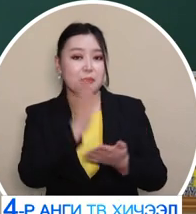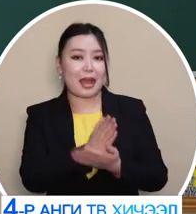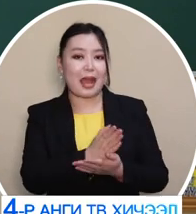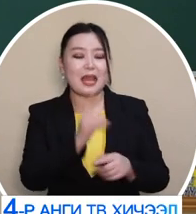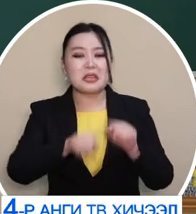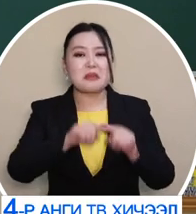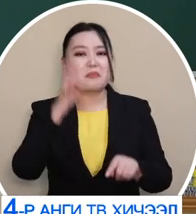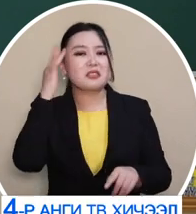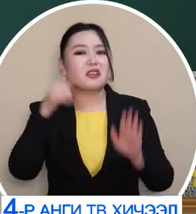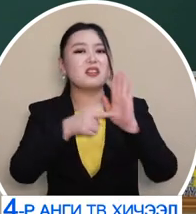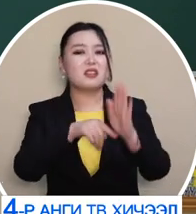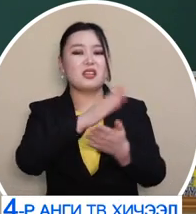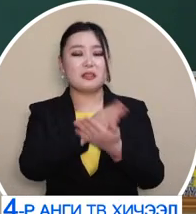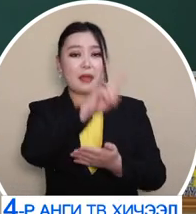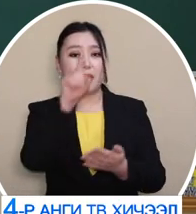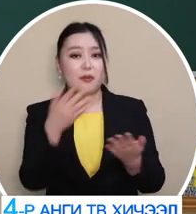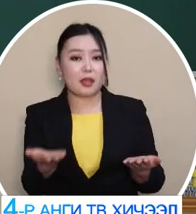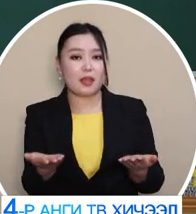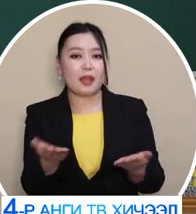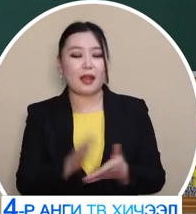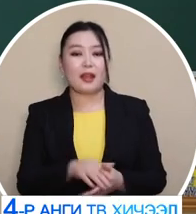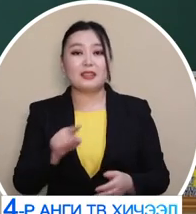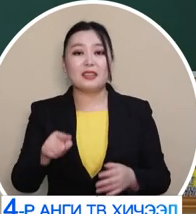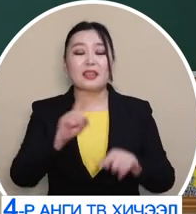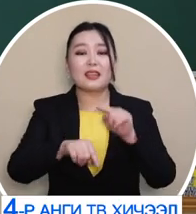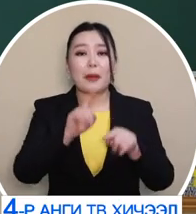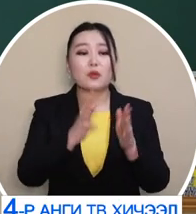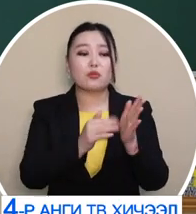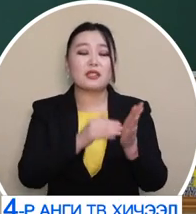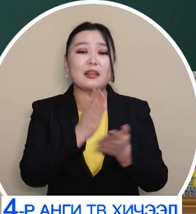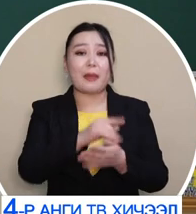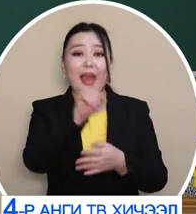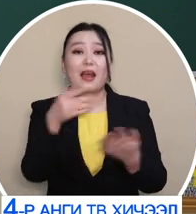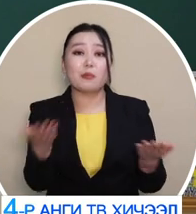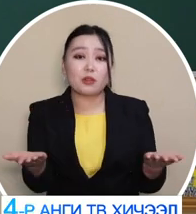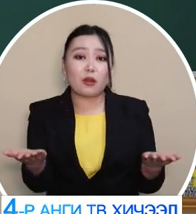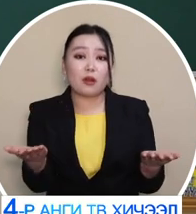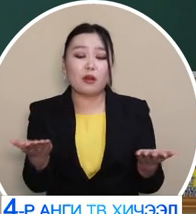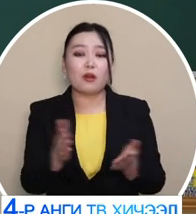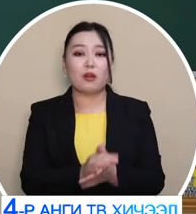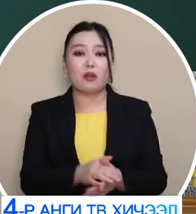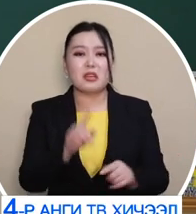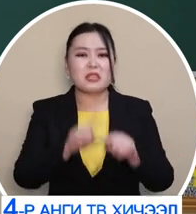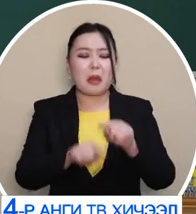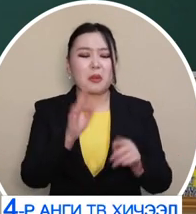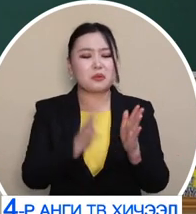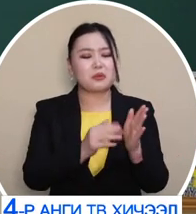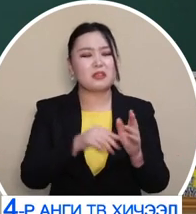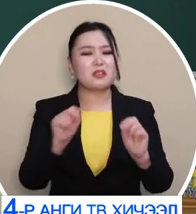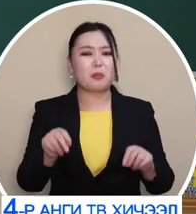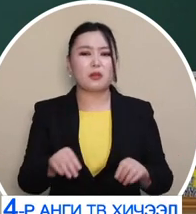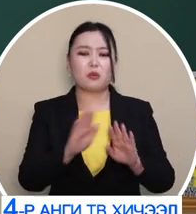санааг илэрхийлсэн байна вэ? А тэр ямар дутагдалтай юм болоо? ямар дутагдлаасаа болоод